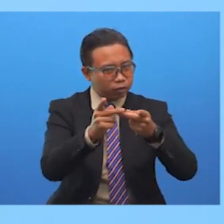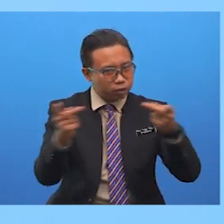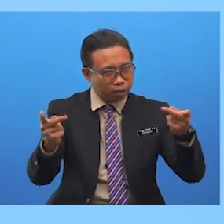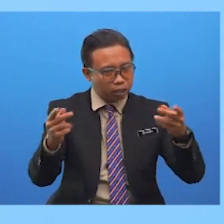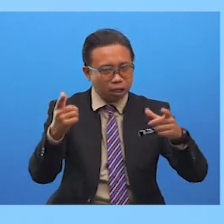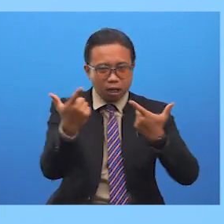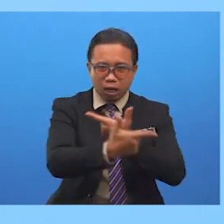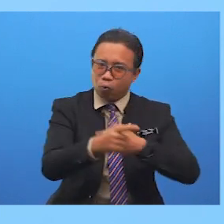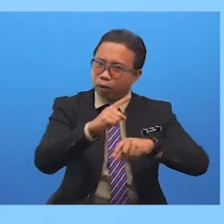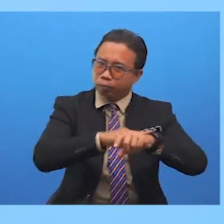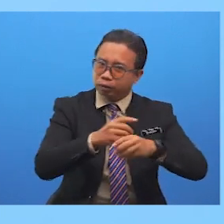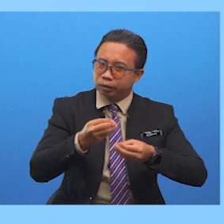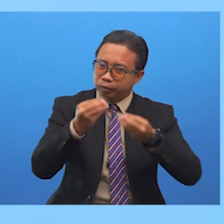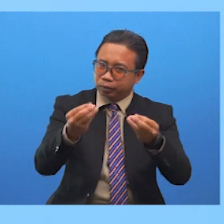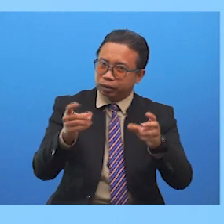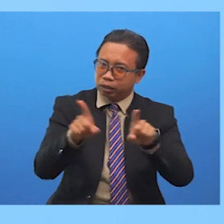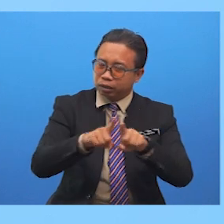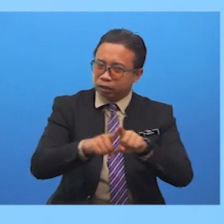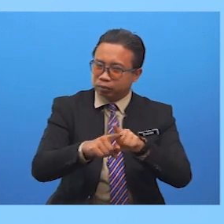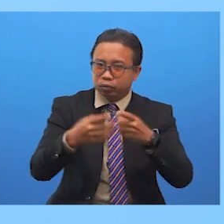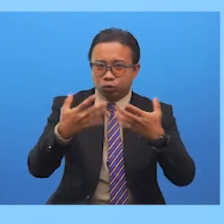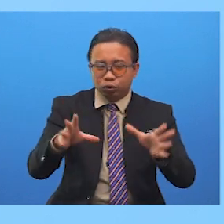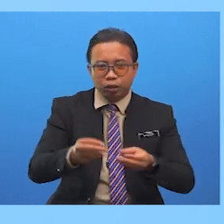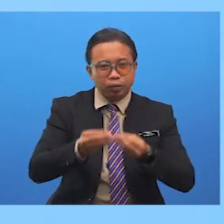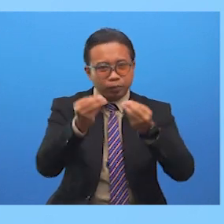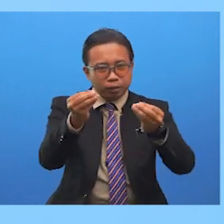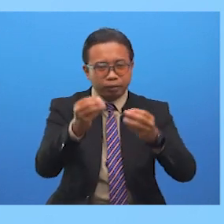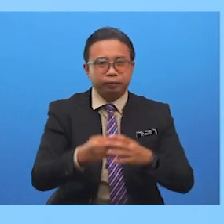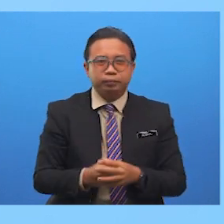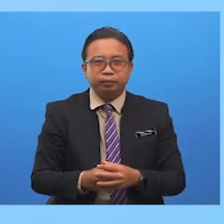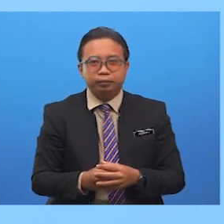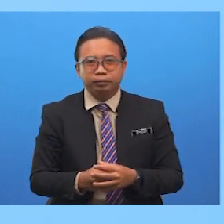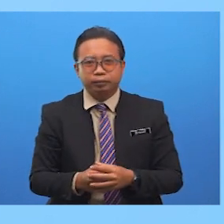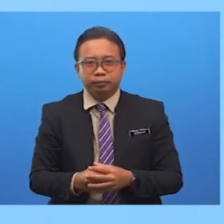melawan masa bagi persamaan yang telah diberikan